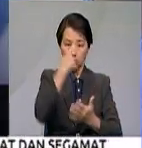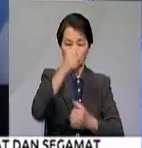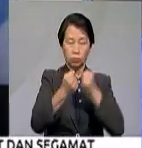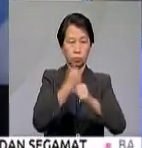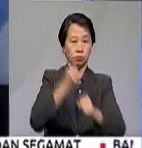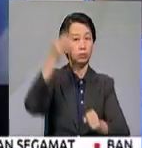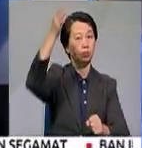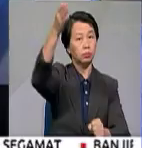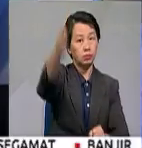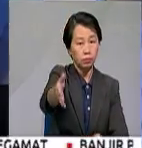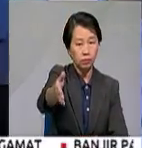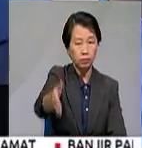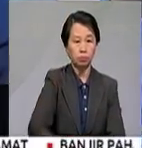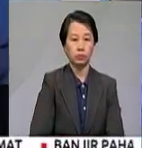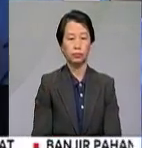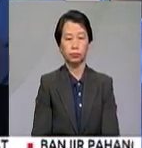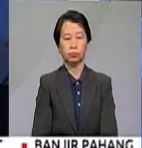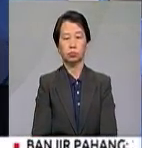akan datang.